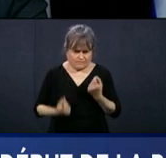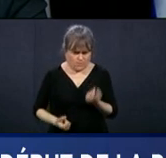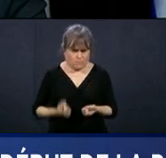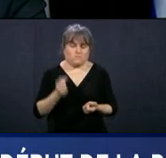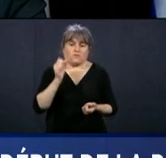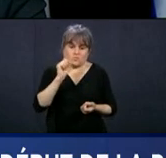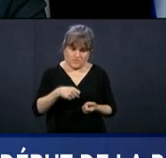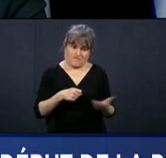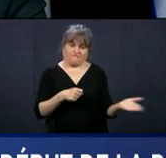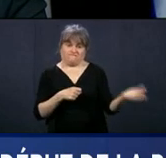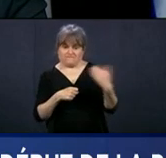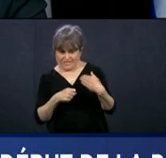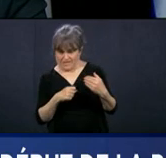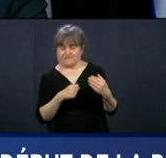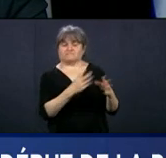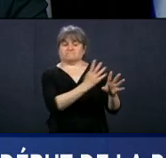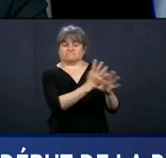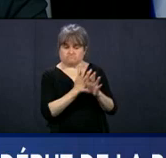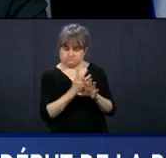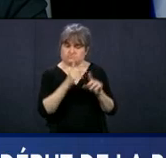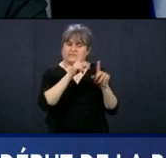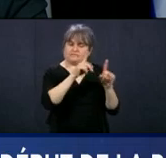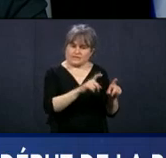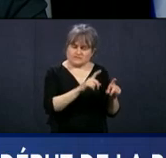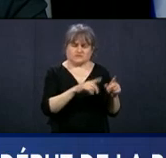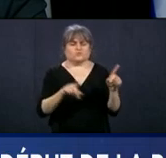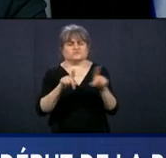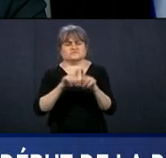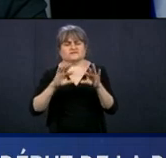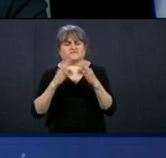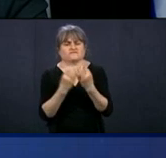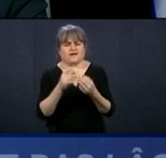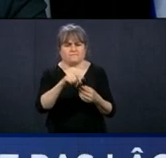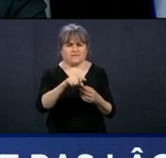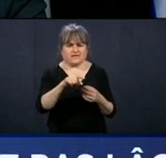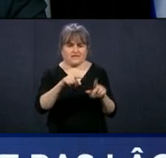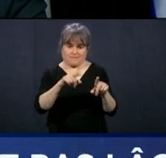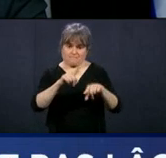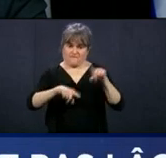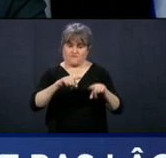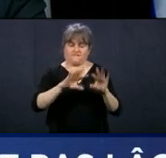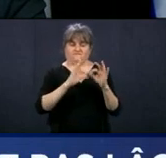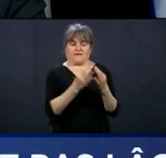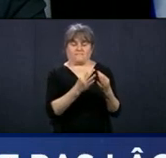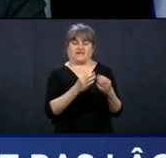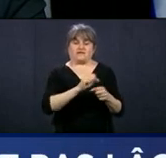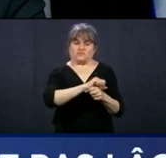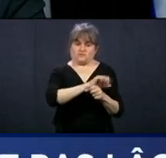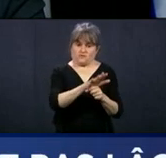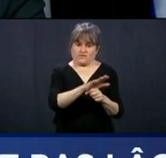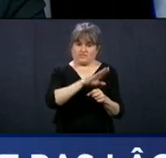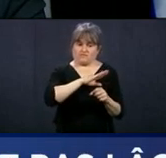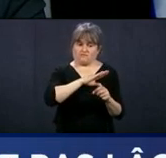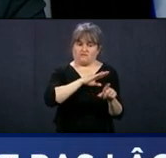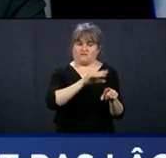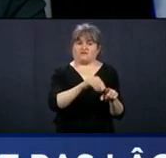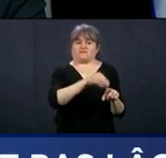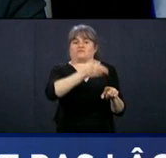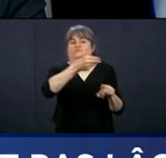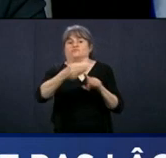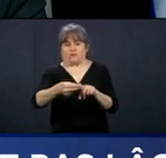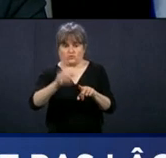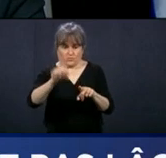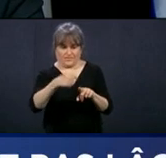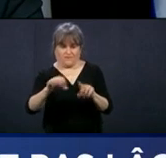pas nécessairement symptomatiques. Avant, on le disait aux gens, restez chez vous, on va attendre que vous avez des symptômes, on va vous tester. Maintenant, on est en train de les tester pour être capable de voir s'il n'y a